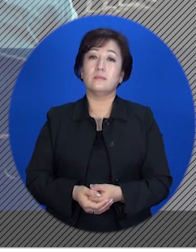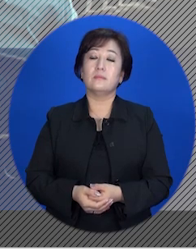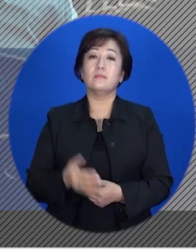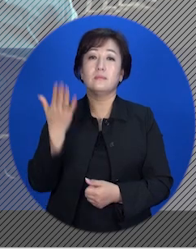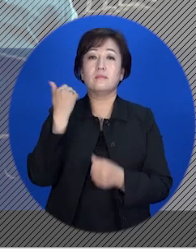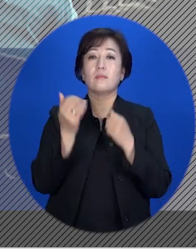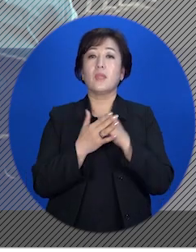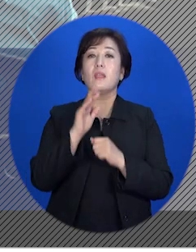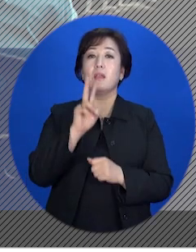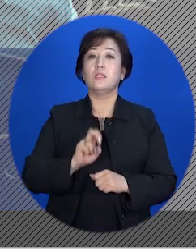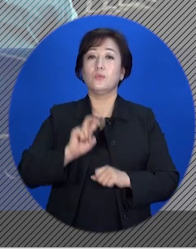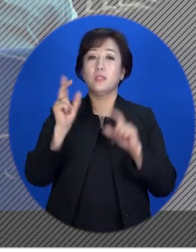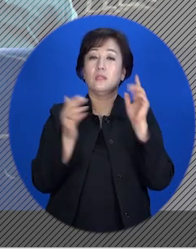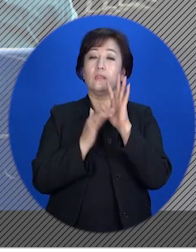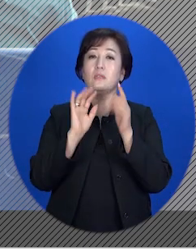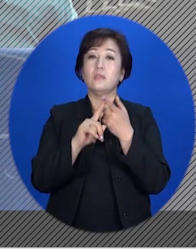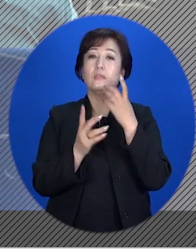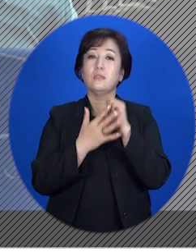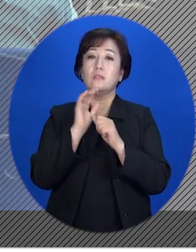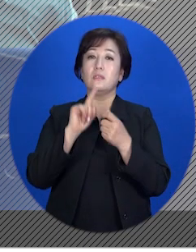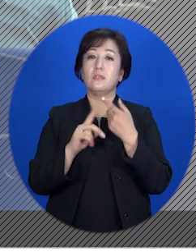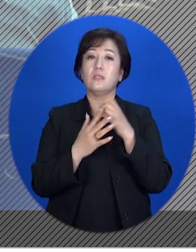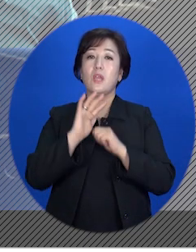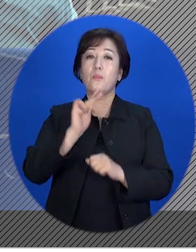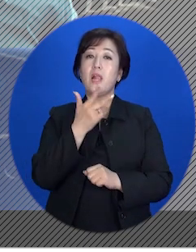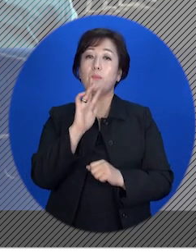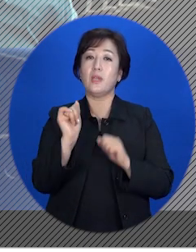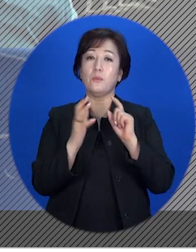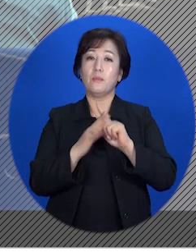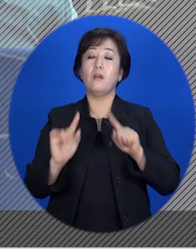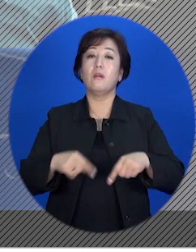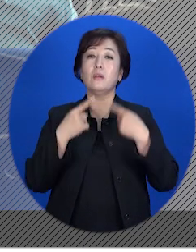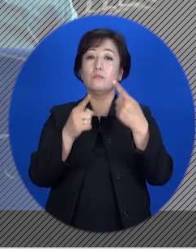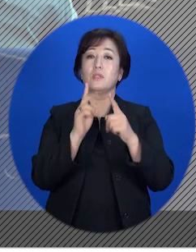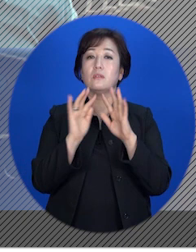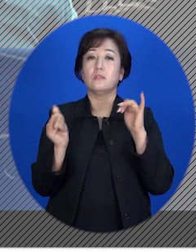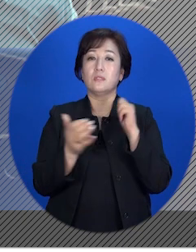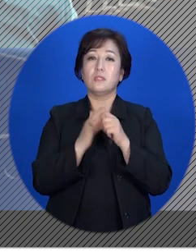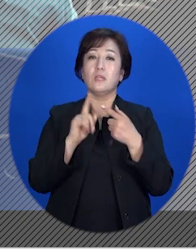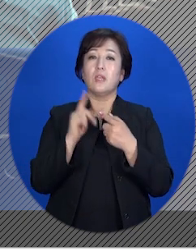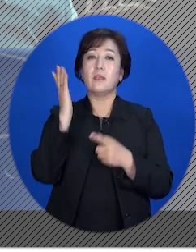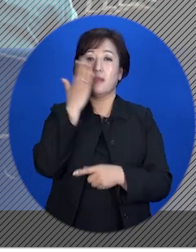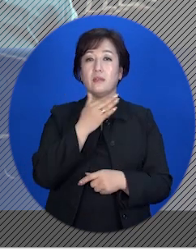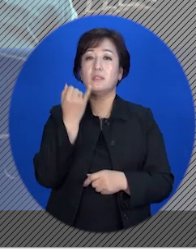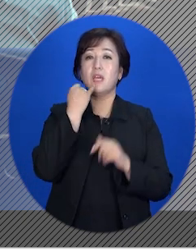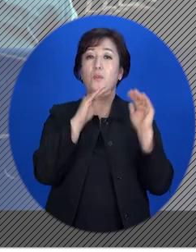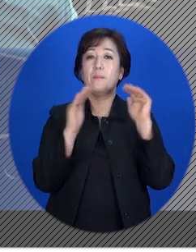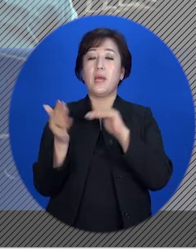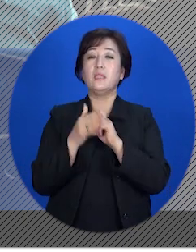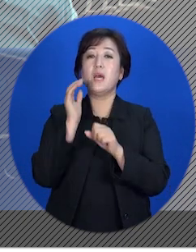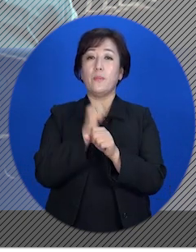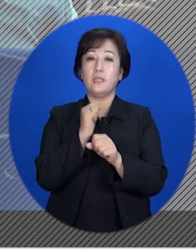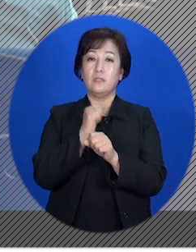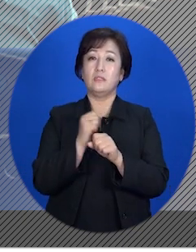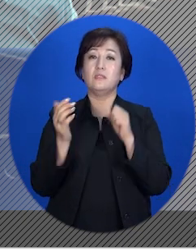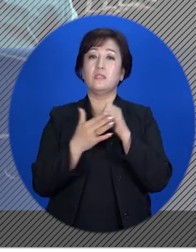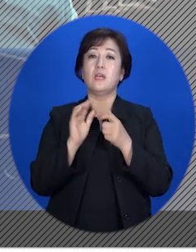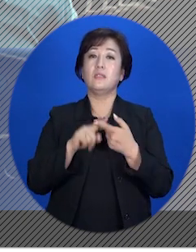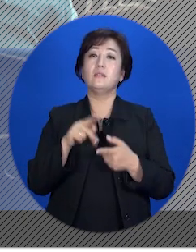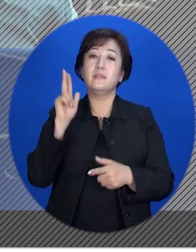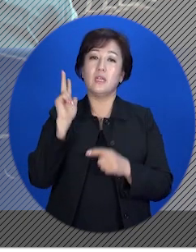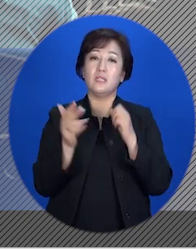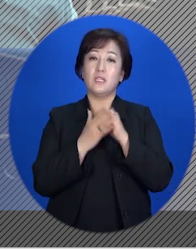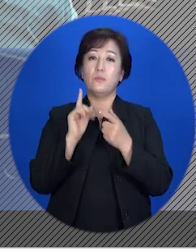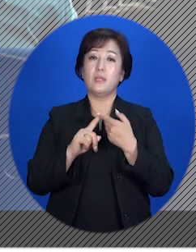지난 20일 800여 명의 수산업 관계자들이 참석한 가운데 깨끗한 바다를 만들자는 다짐과 함께 수산인의